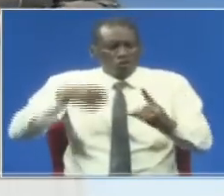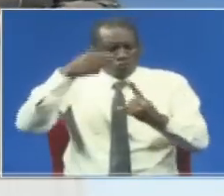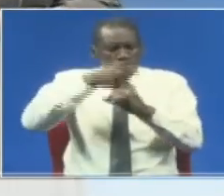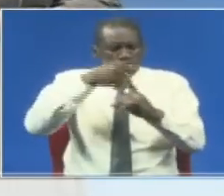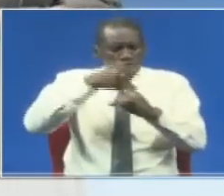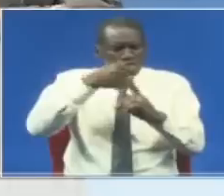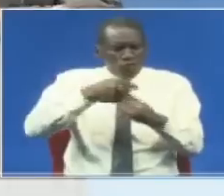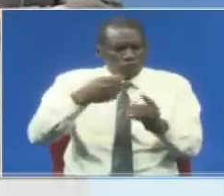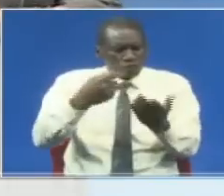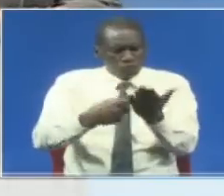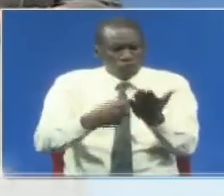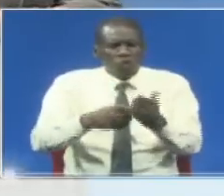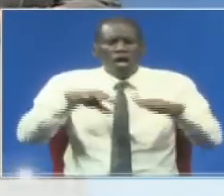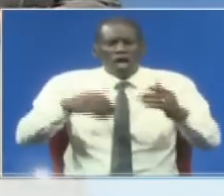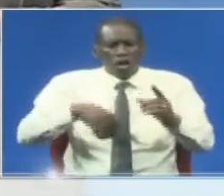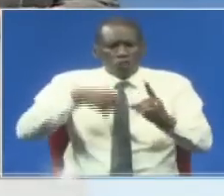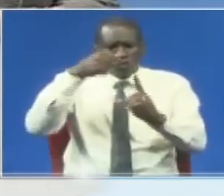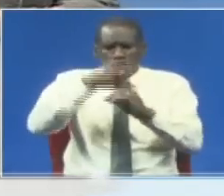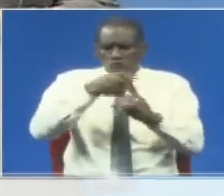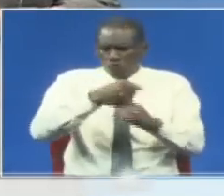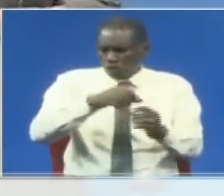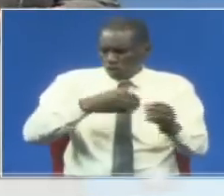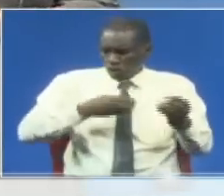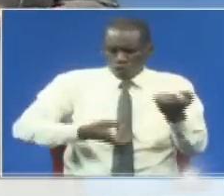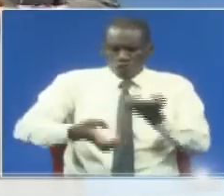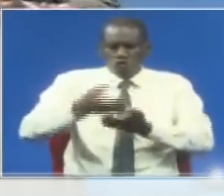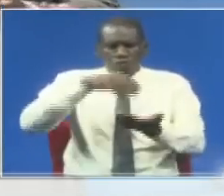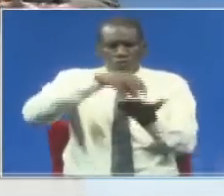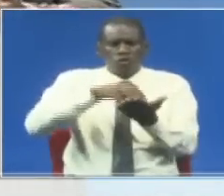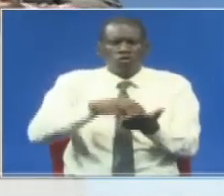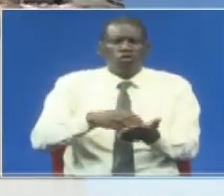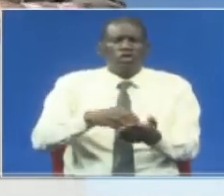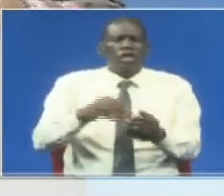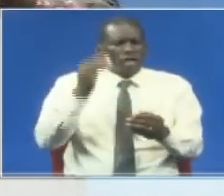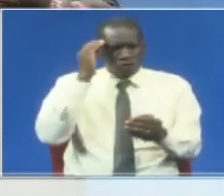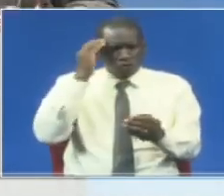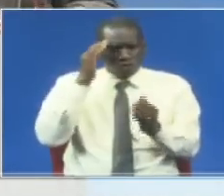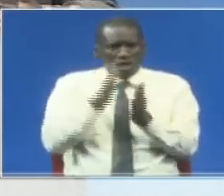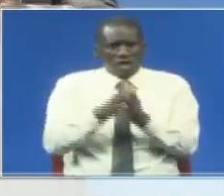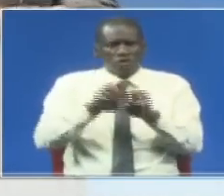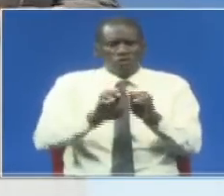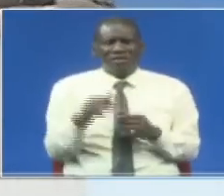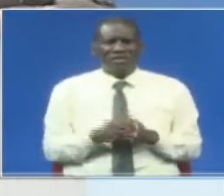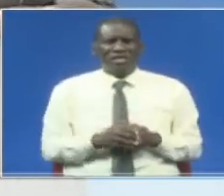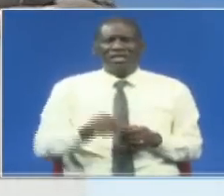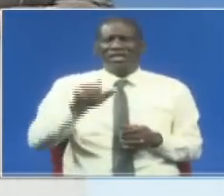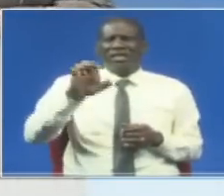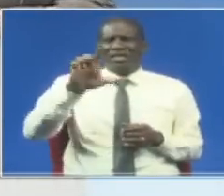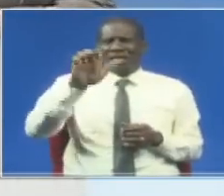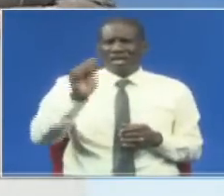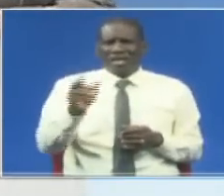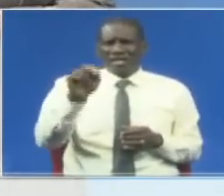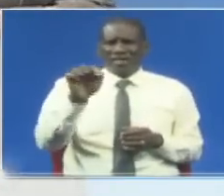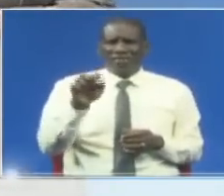wabeberu, jinsi tunavyopigana na hali ya uchumi, hali ya elimu na hali ya kujiendeleza. Kama Lila Mohamed, NTV.